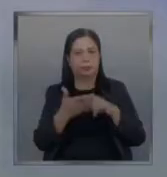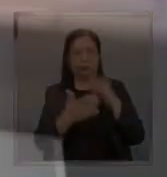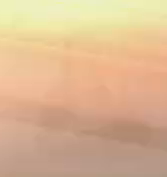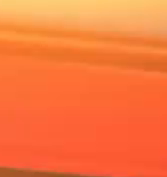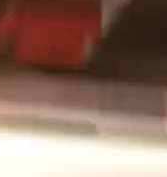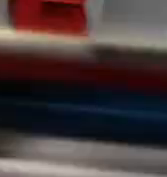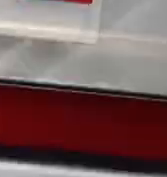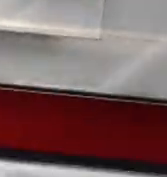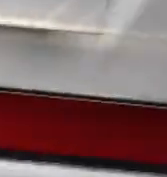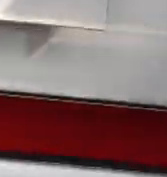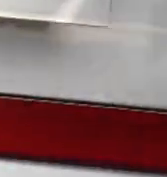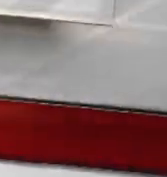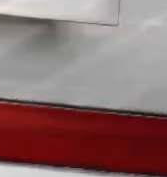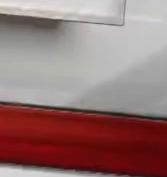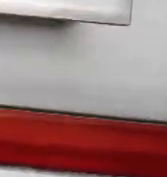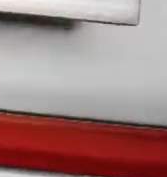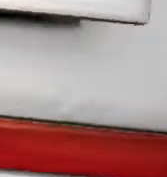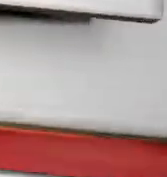Consulta.